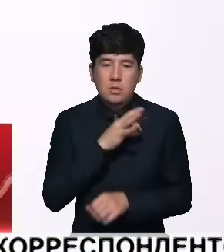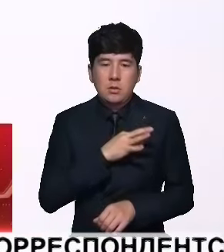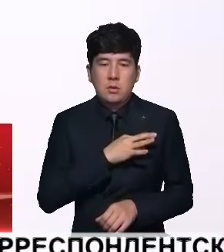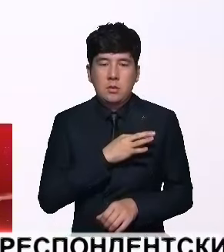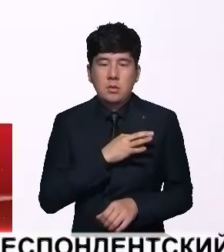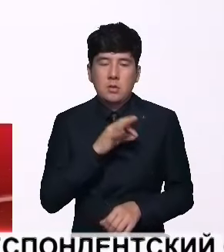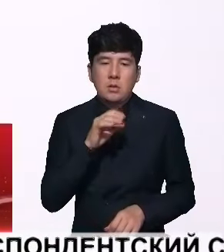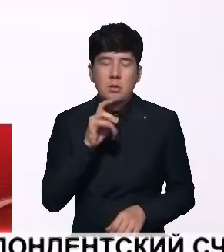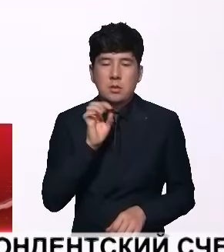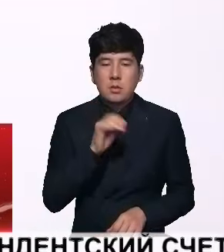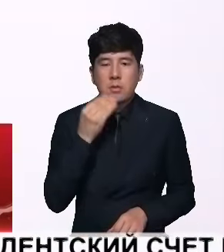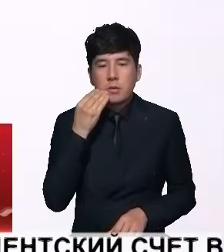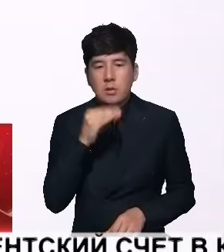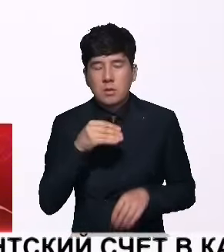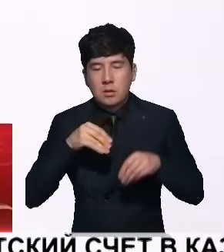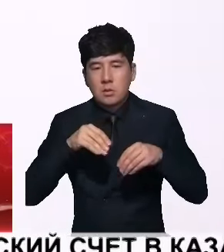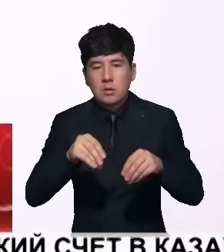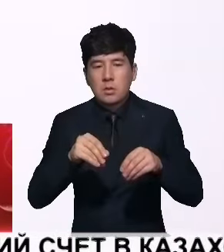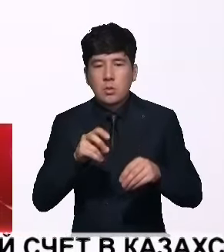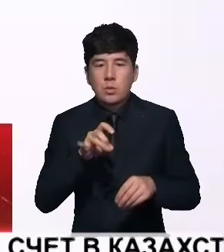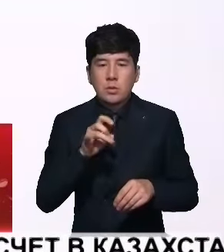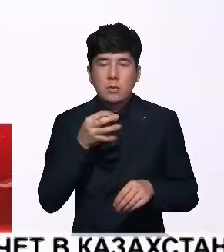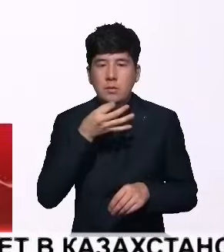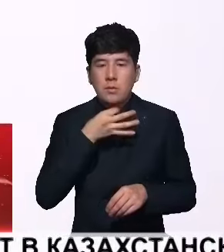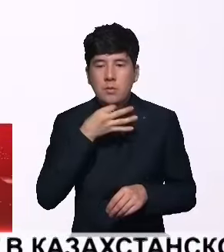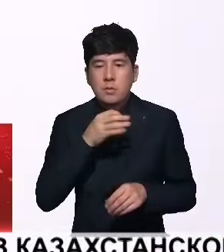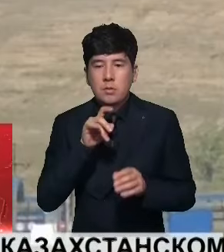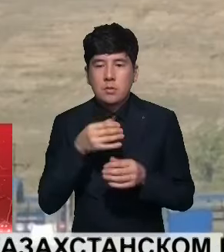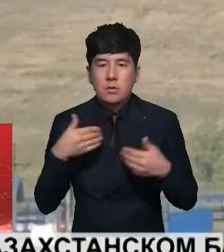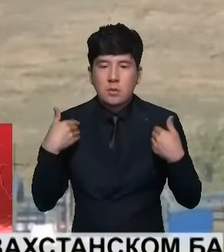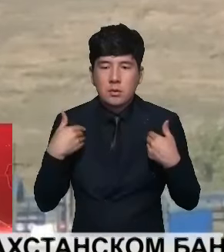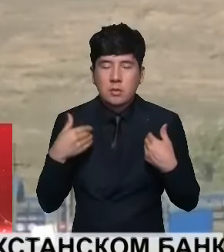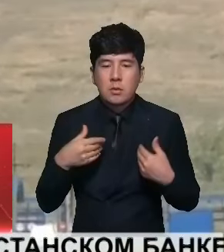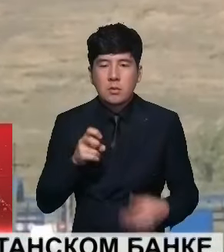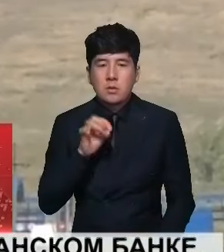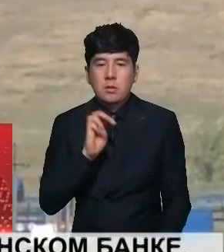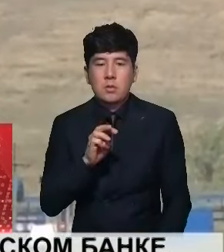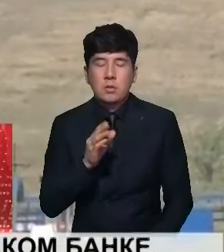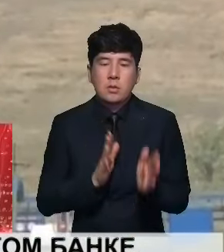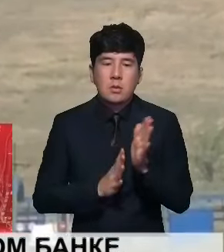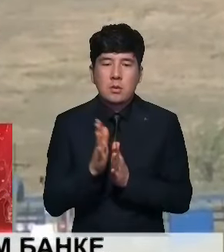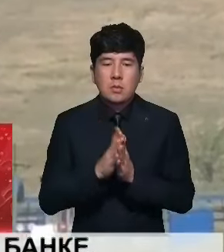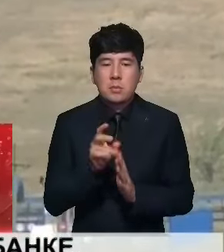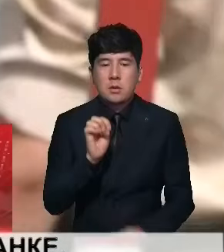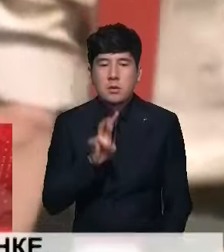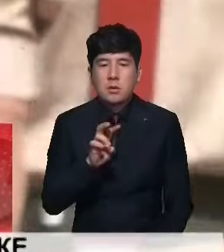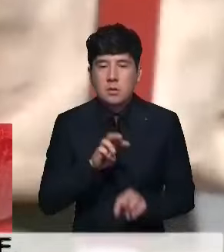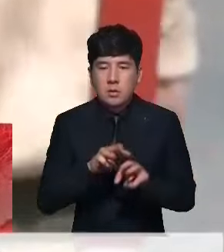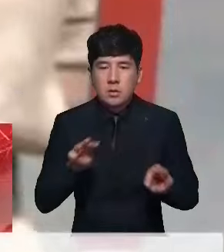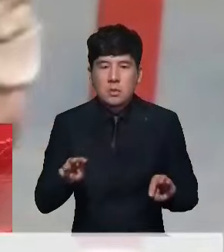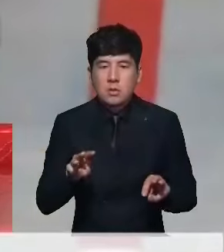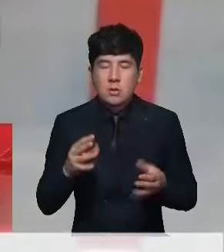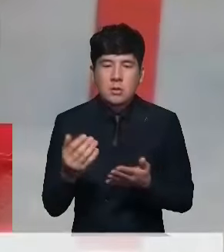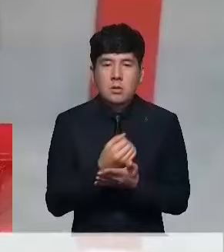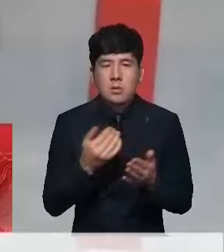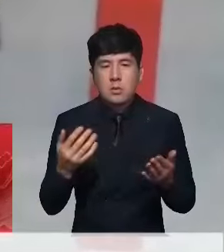использования качественных семян, внесения минеральных удобрений и эффективной защиты растений. Из-за рекордного урожая Минсельхоз просит Минторговли найти